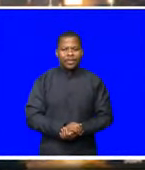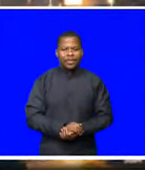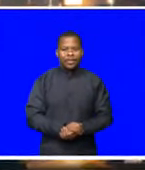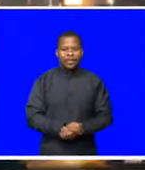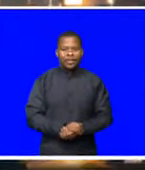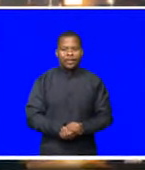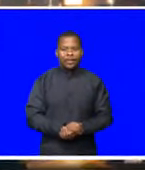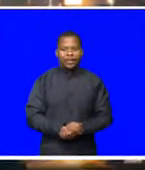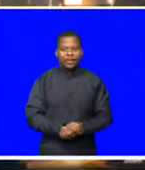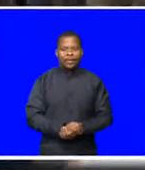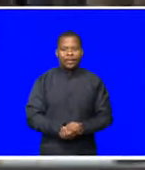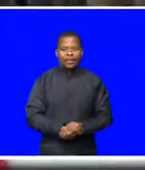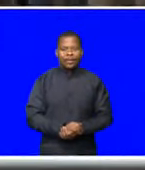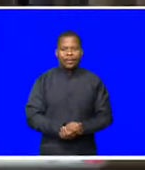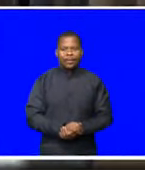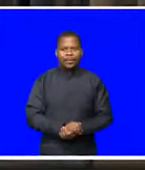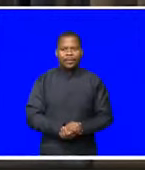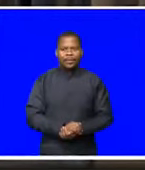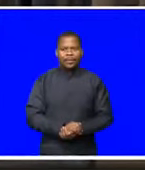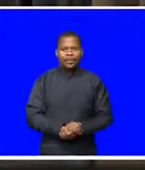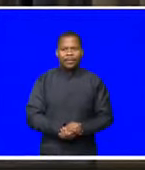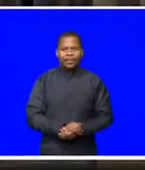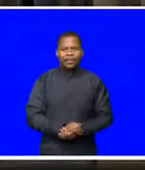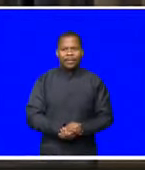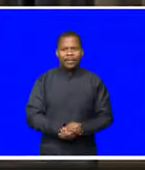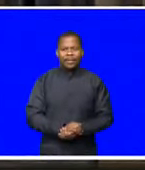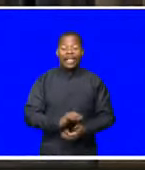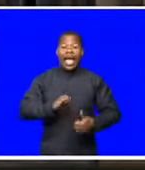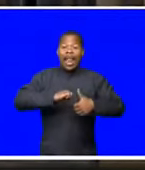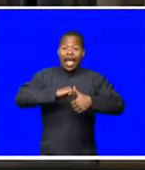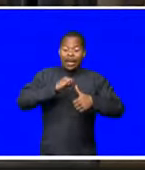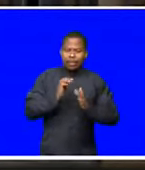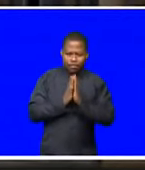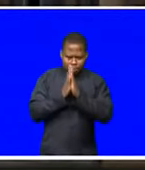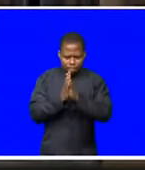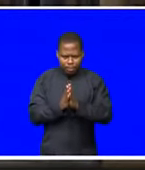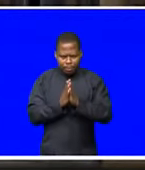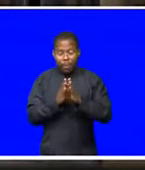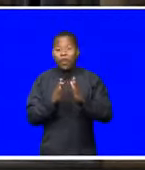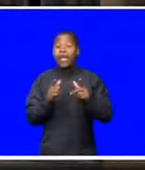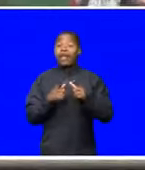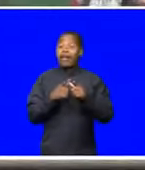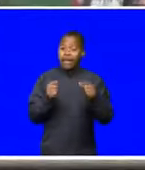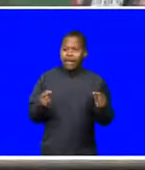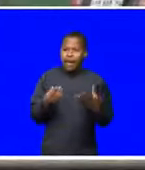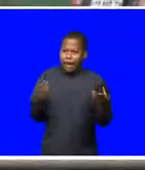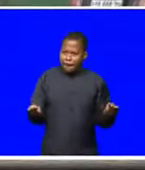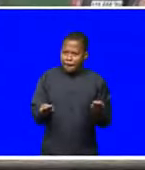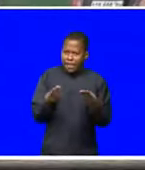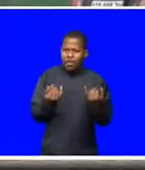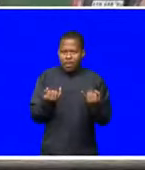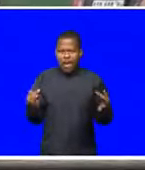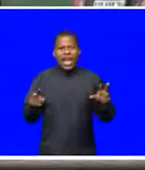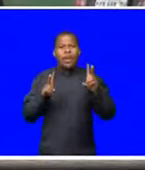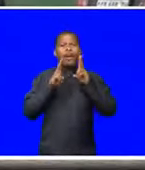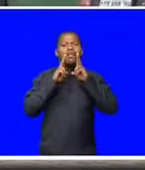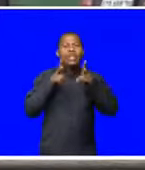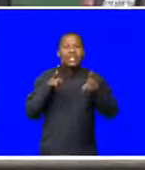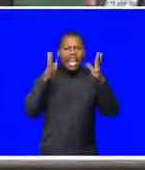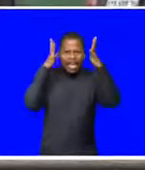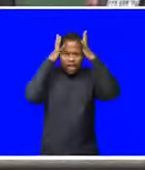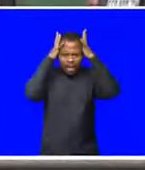ngwenye ngemsombuluko ekuseni. Njengoba maholiday liphasika sekaphelile tivakashile bethu lapha even